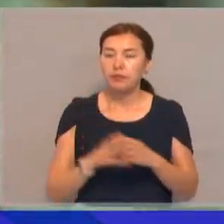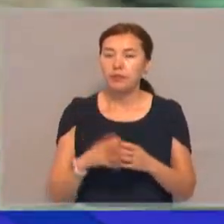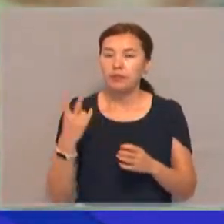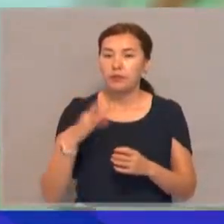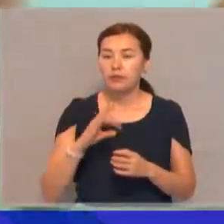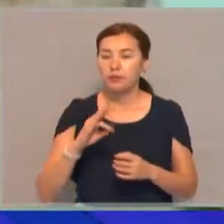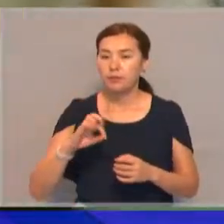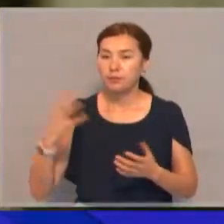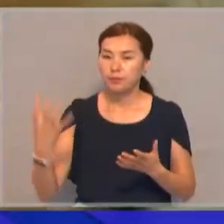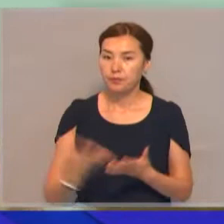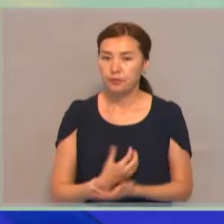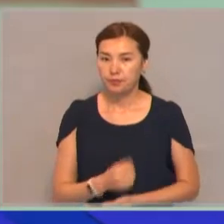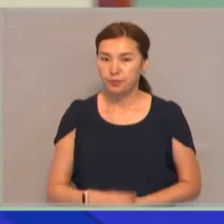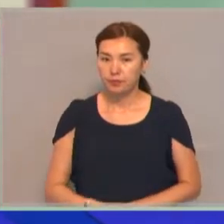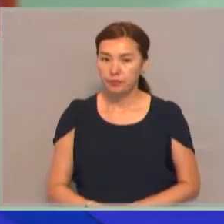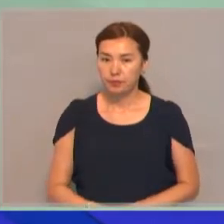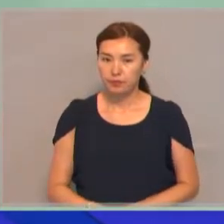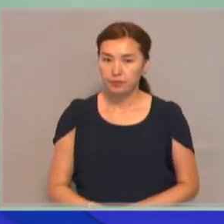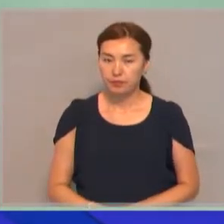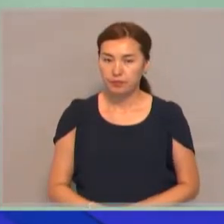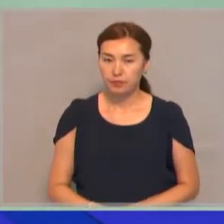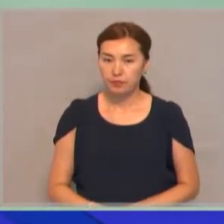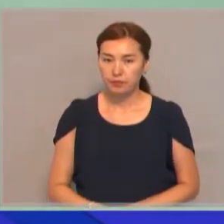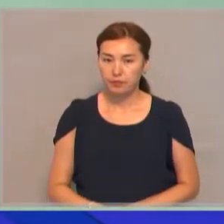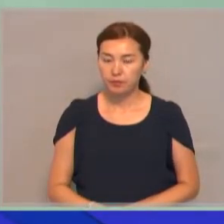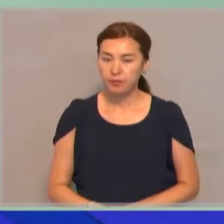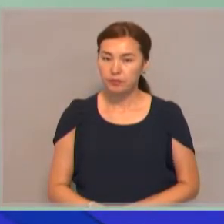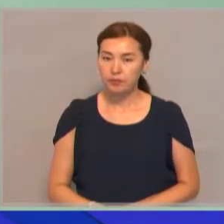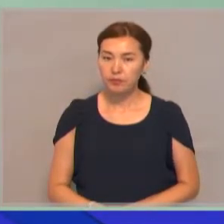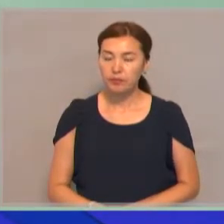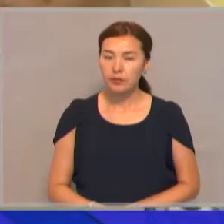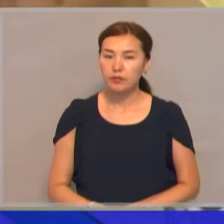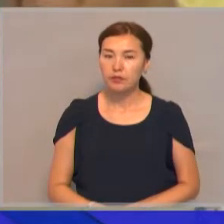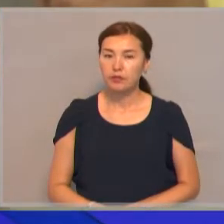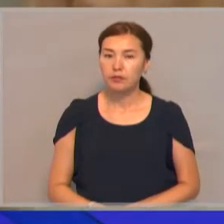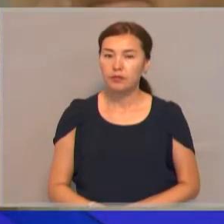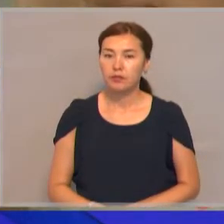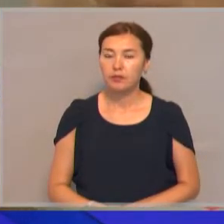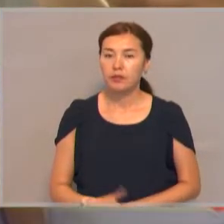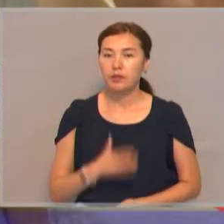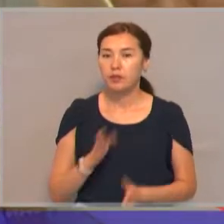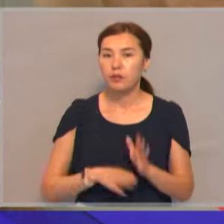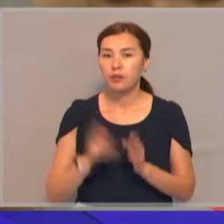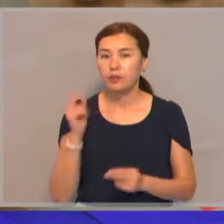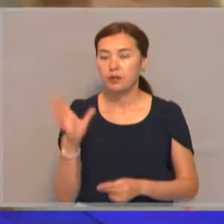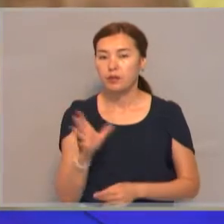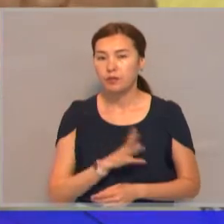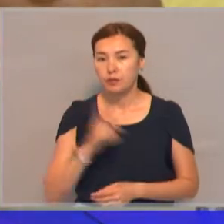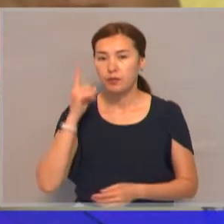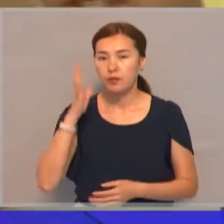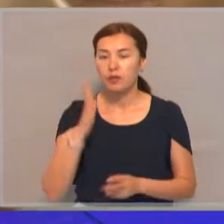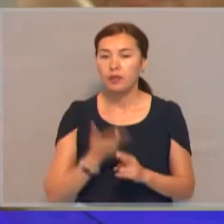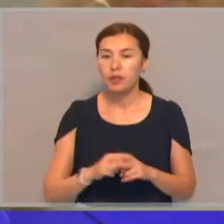20 миллион теңгеге ие болды. Мне кажется, мы показали хороший мужской баскетбол. Біз жақсы ойын көрсете білдік деп